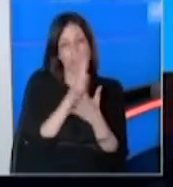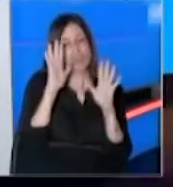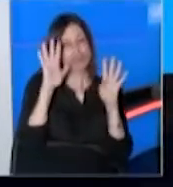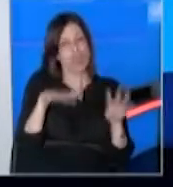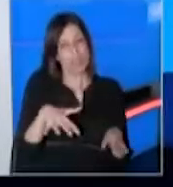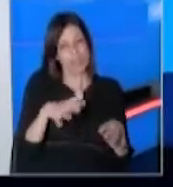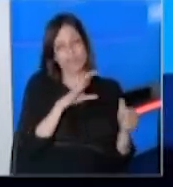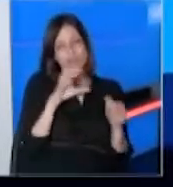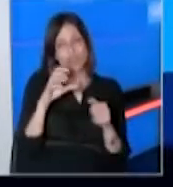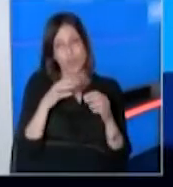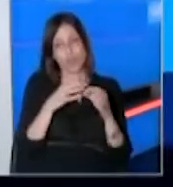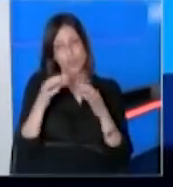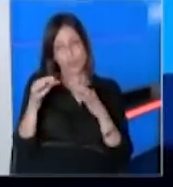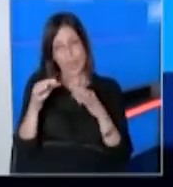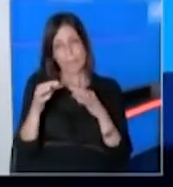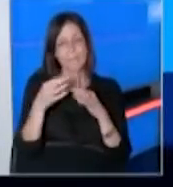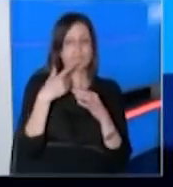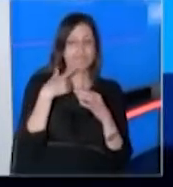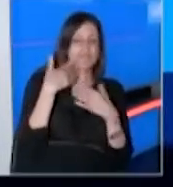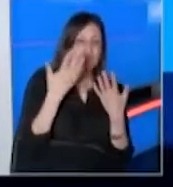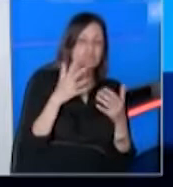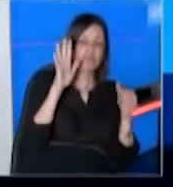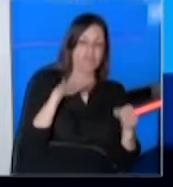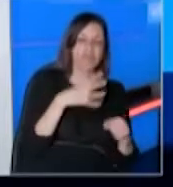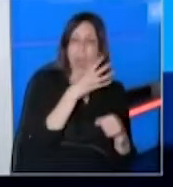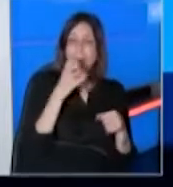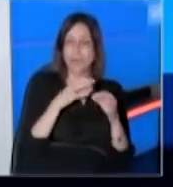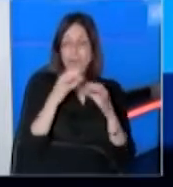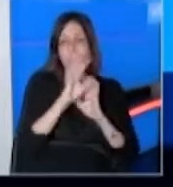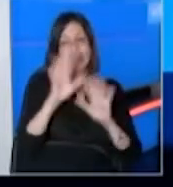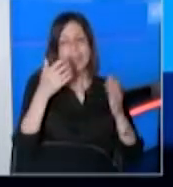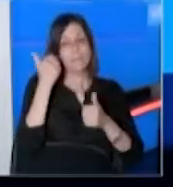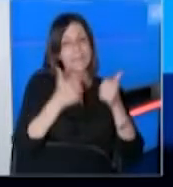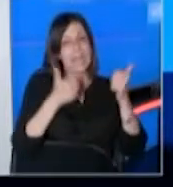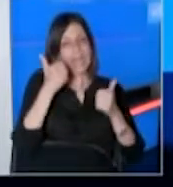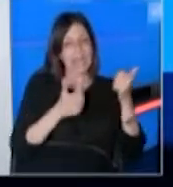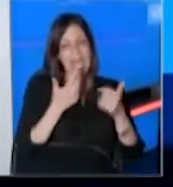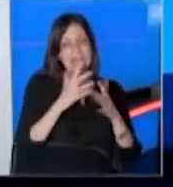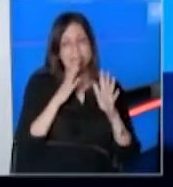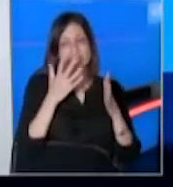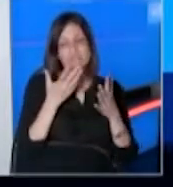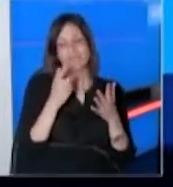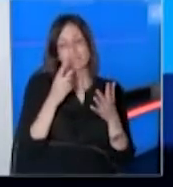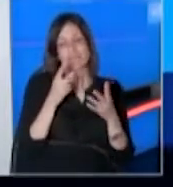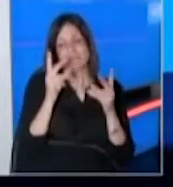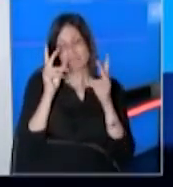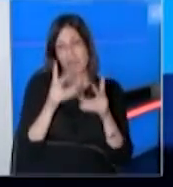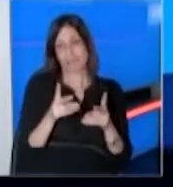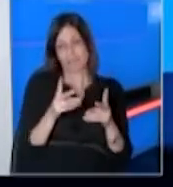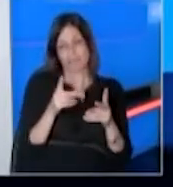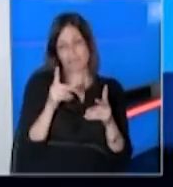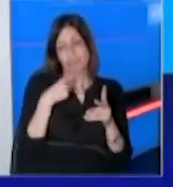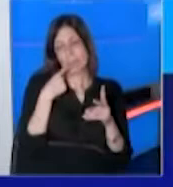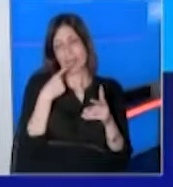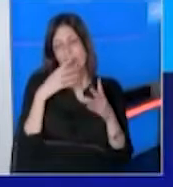9,600 דונם, 6,400 דונם, בלי מכרז, בלי כלום, זה משחק סכום אפס עם האפשרות של אופקים לגדול. בעצם, רגע, שנייה, אתה אומר